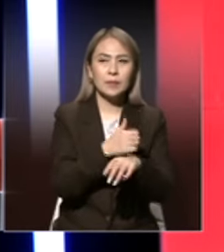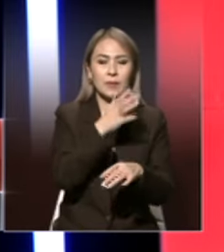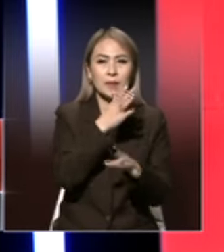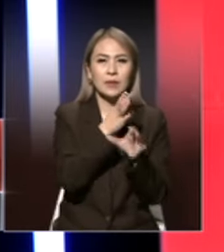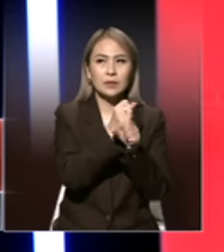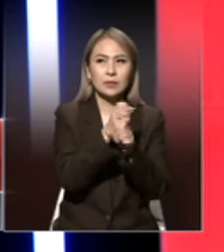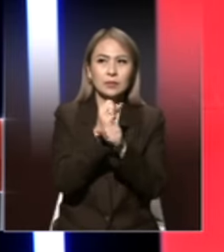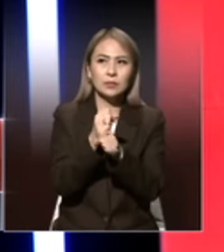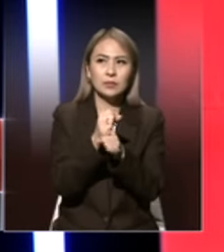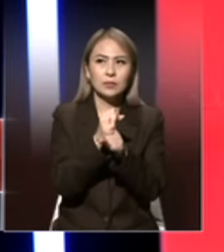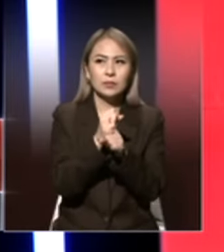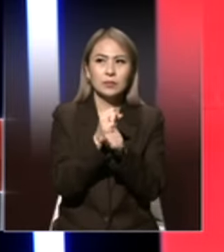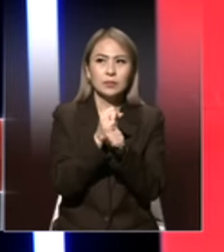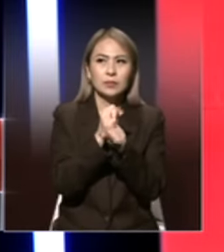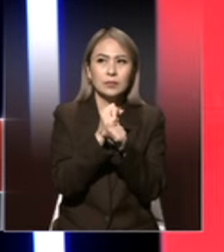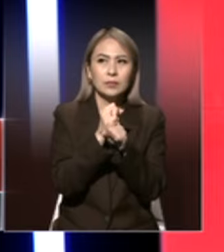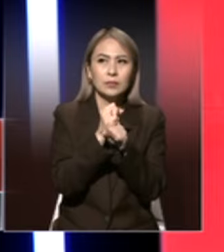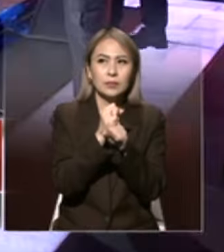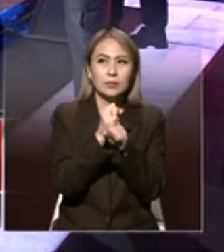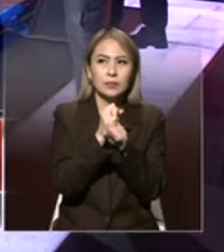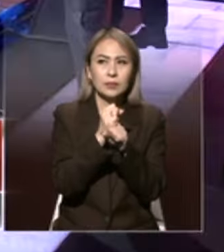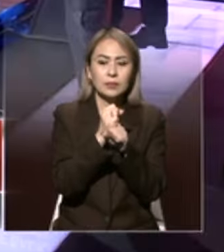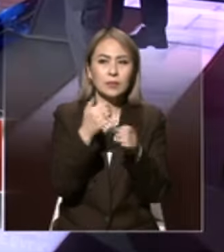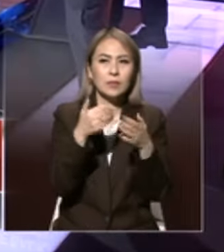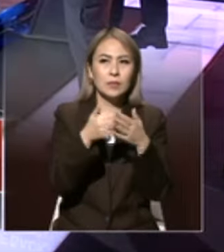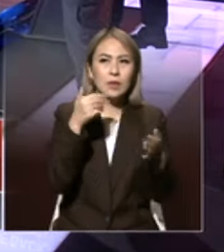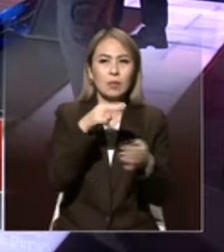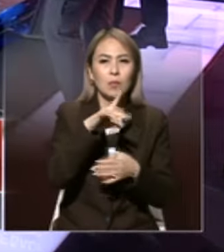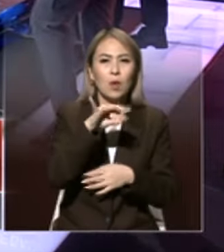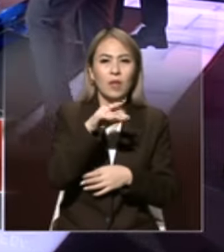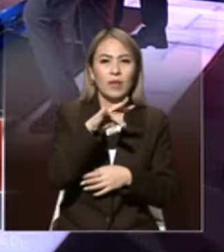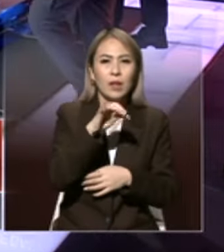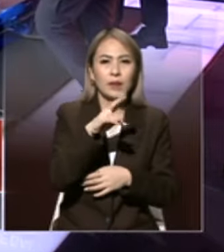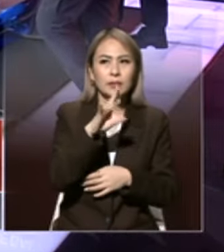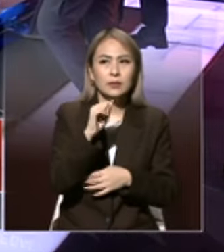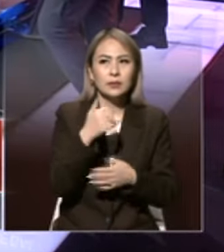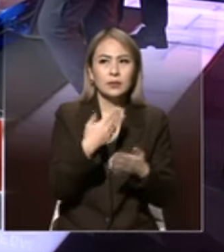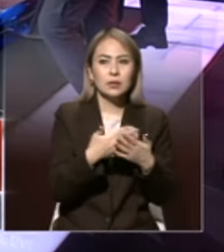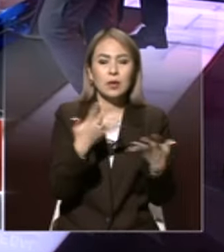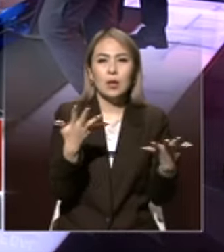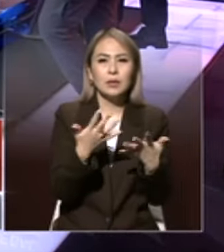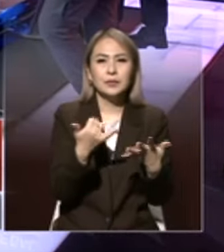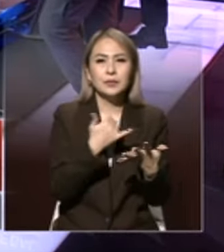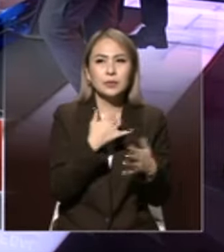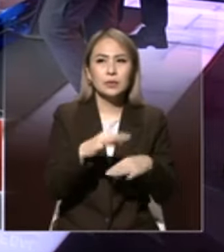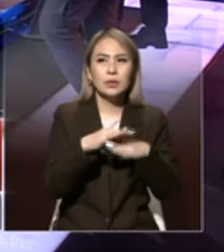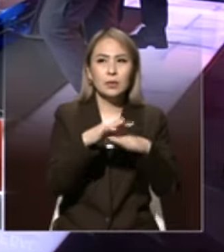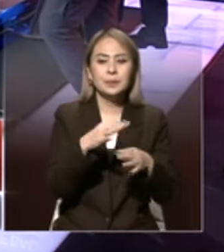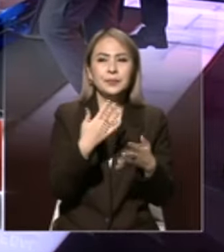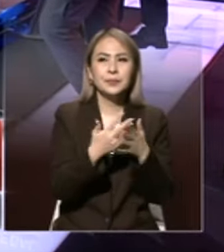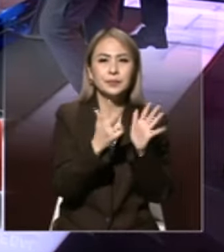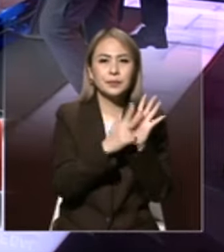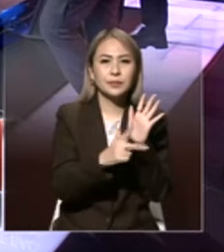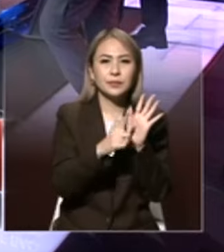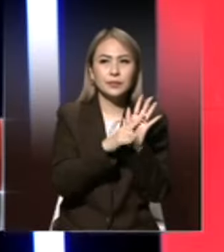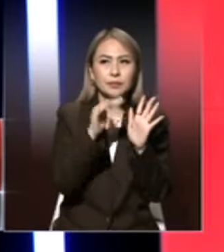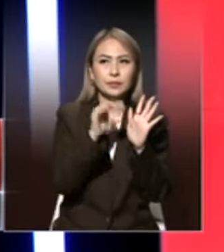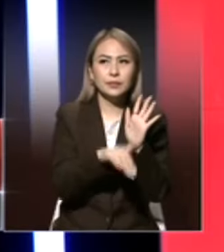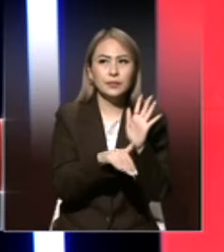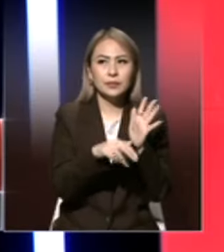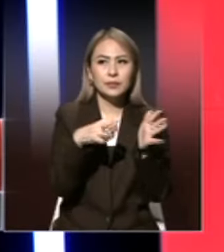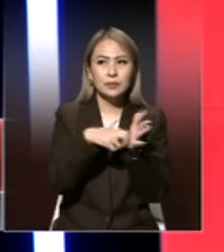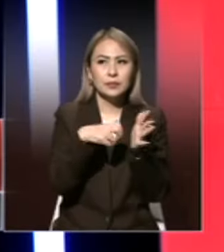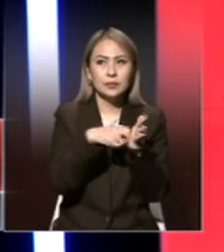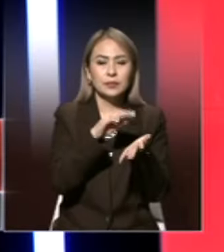нұсқа сұрақтарды қойғым келіп отыр. Мысалға профилактиканы алайық. Профилактика деген қалай өзі бізде? Қалай жүргізіледі? 87 мың қояды, қателеспесем,